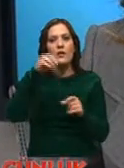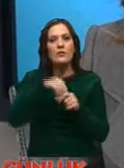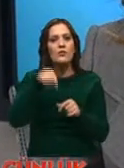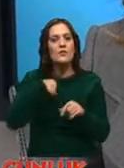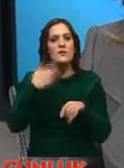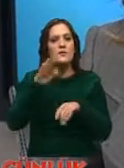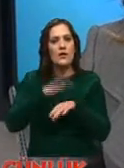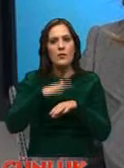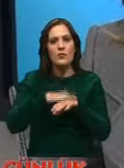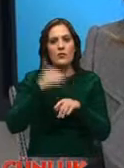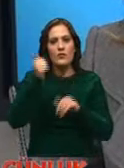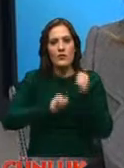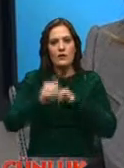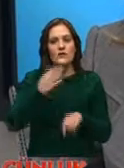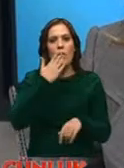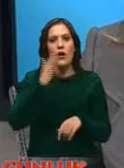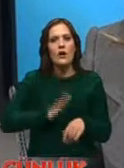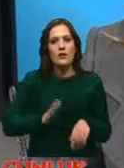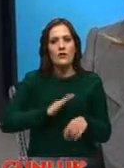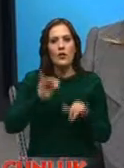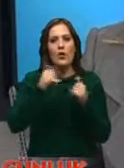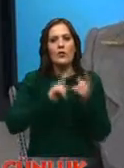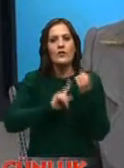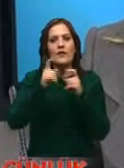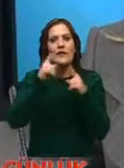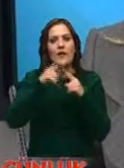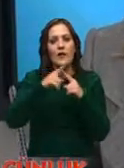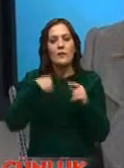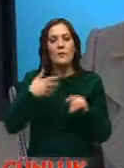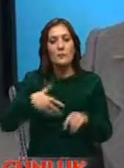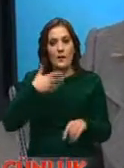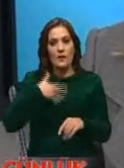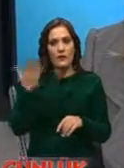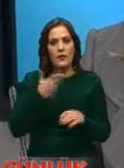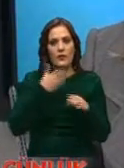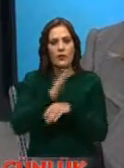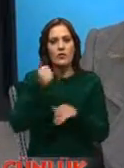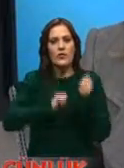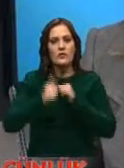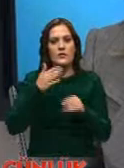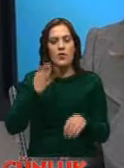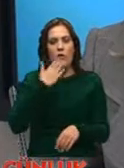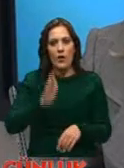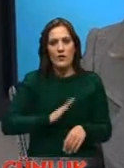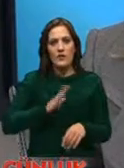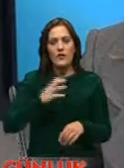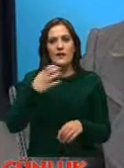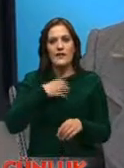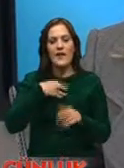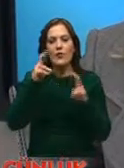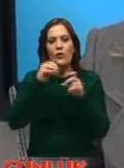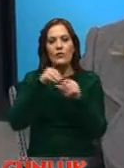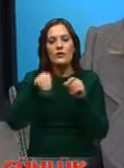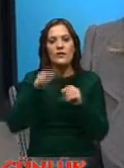biz ne yapıyoruz? Üniversite öğrencilerinin oyun teknolojisine meraklı, daha doğrusu üniversite öğrencilerinin kendi şirketlerini kurmalarına